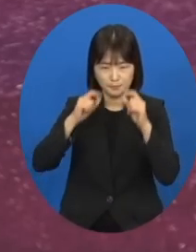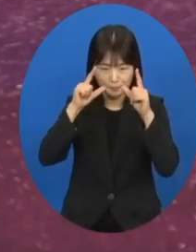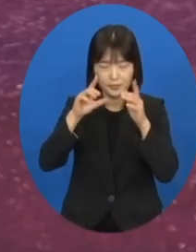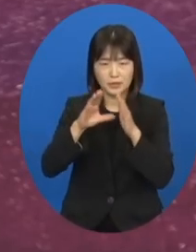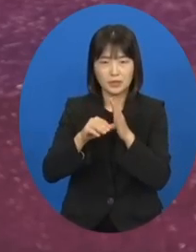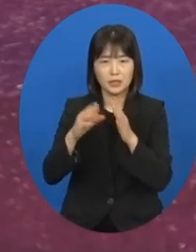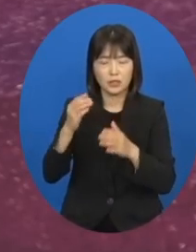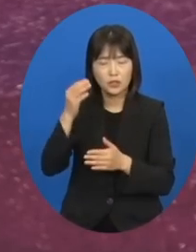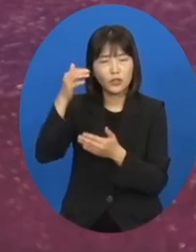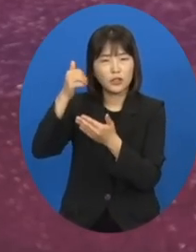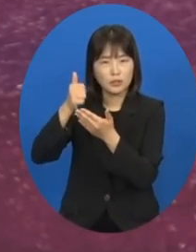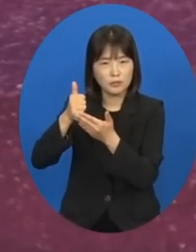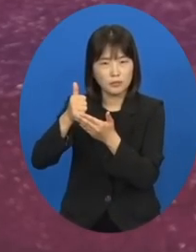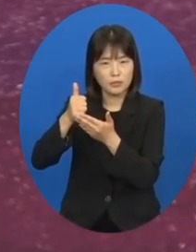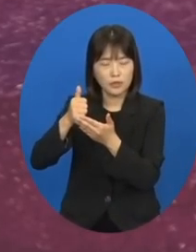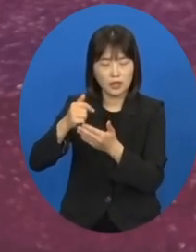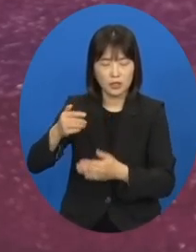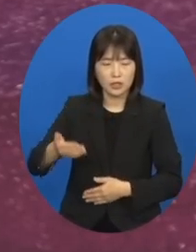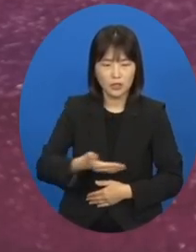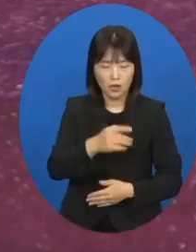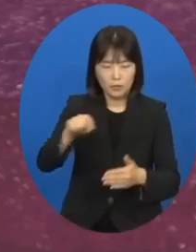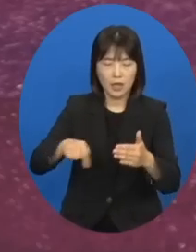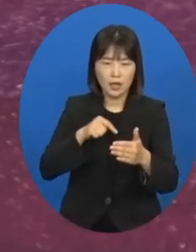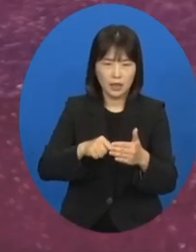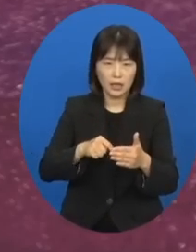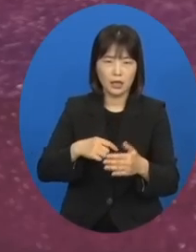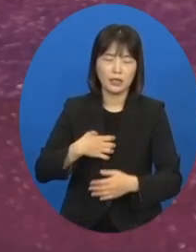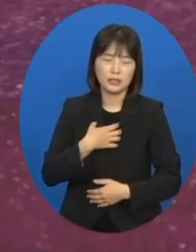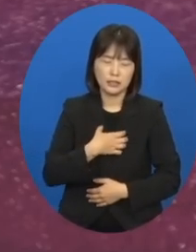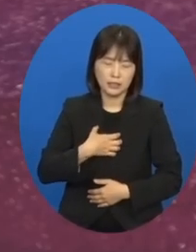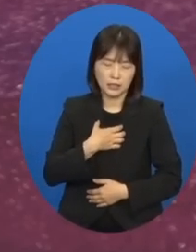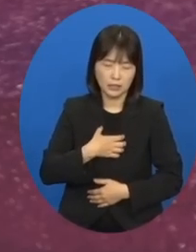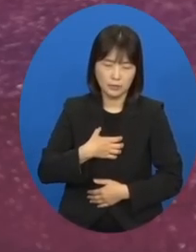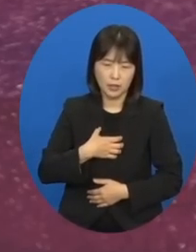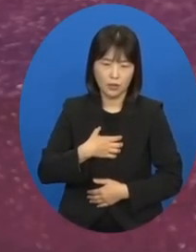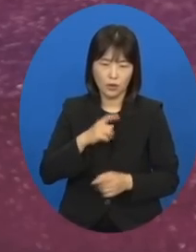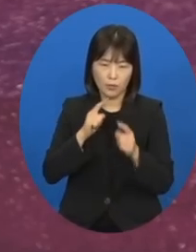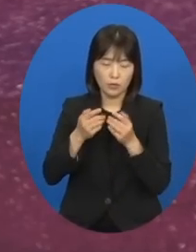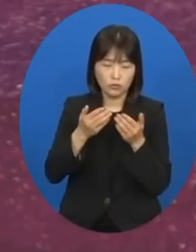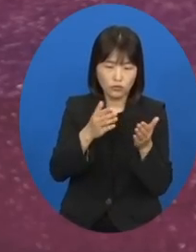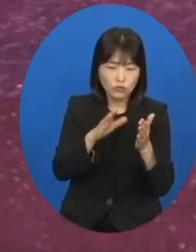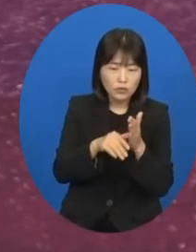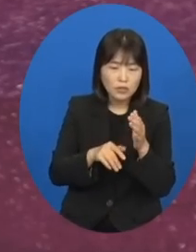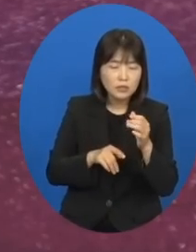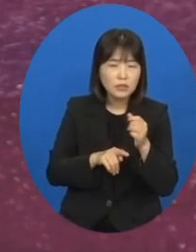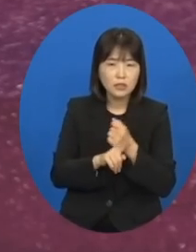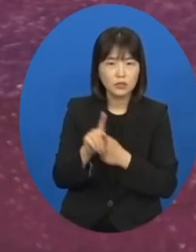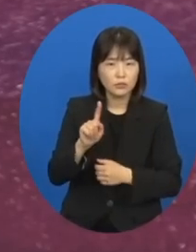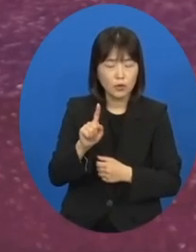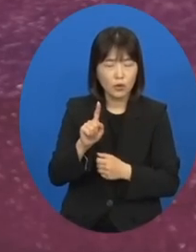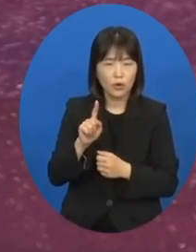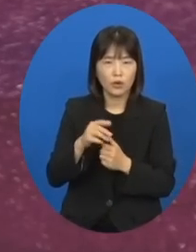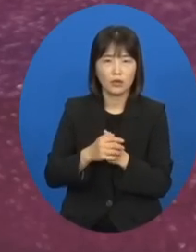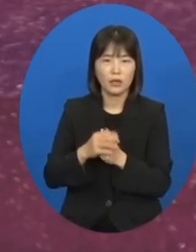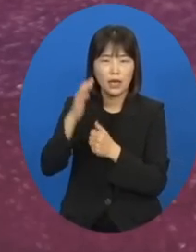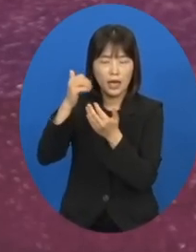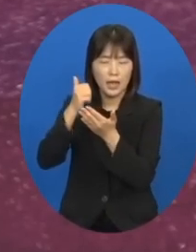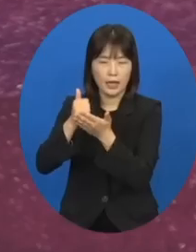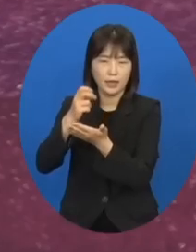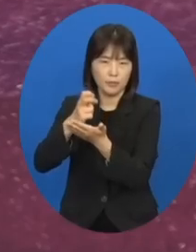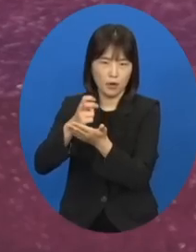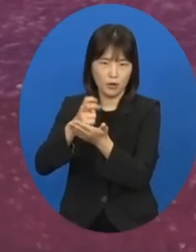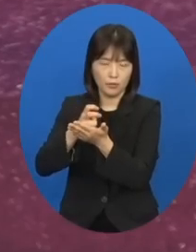성령께서 여러분 가운데 근심하거나 말씀하실 때 바로 그 이유는요 말씀이 법이 우리